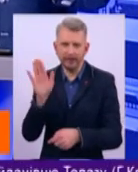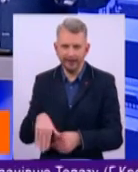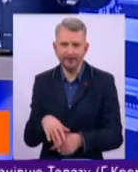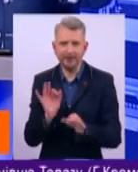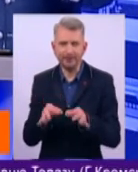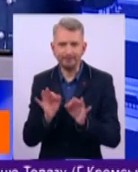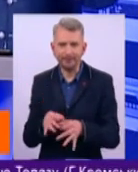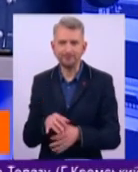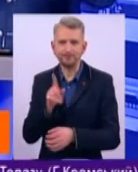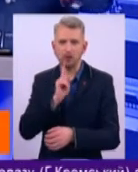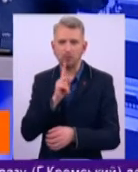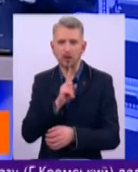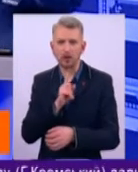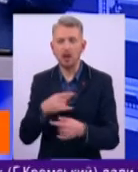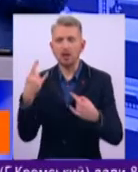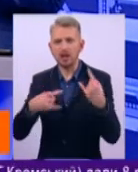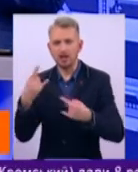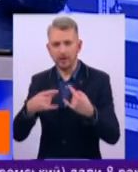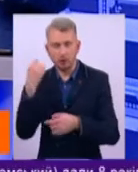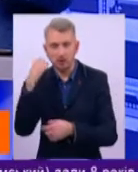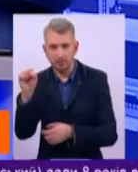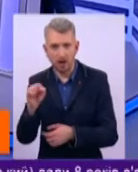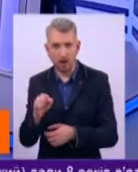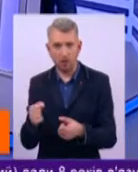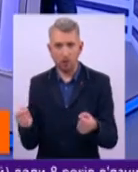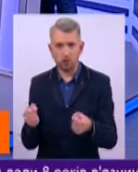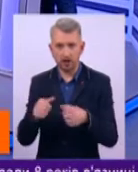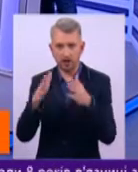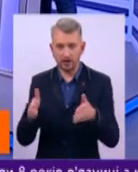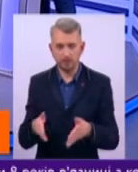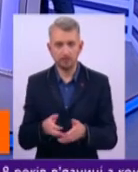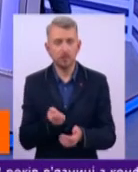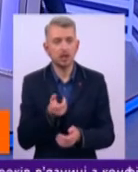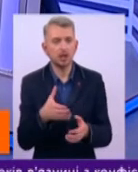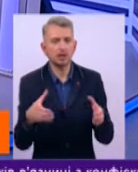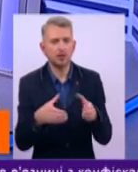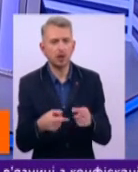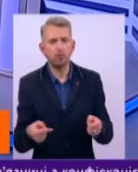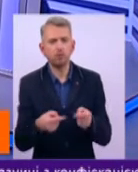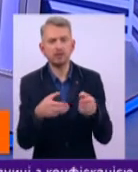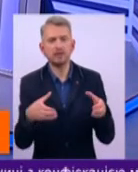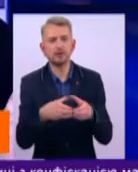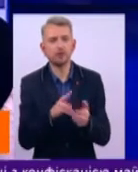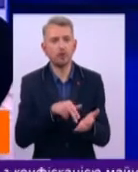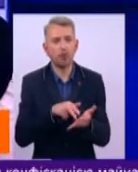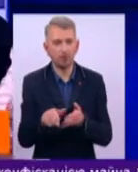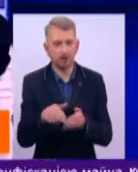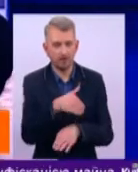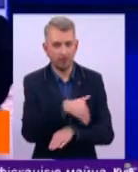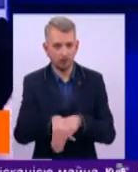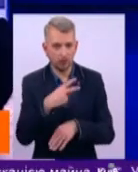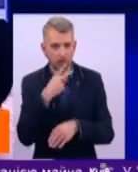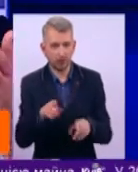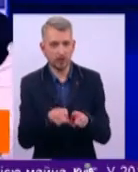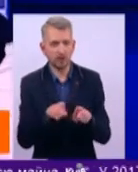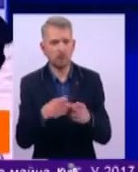що холодильник, точніше телевізор, перемагає там холодильник. Ну, кількісний склад опозиційних сил, які виходять на вулицю, ви ж бачите, що в принципі так само